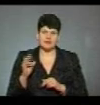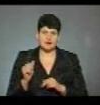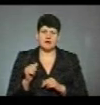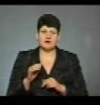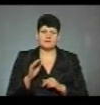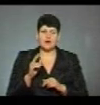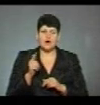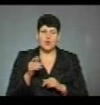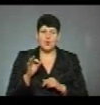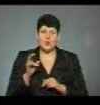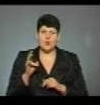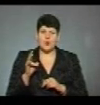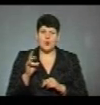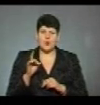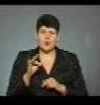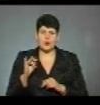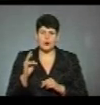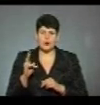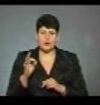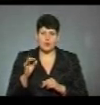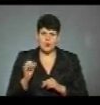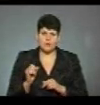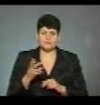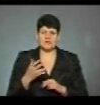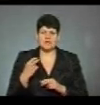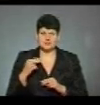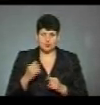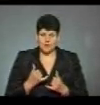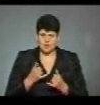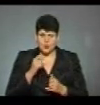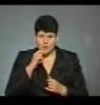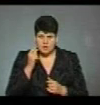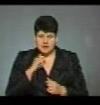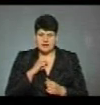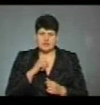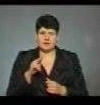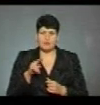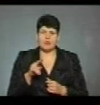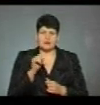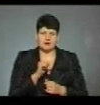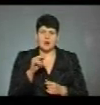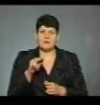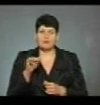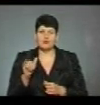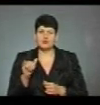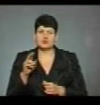Максима Горького – на честь армрестлера, чемпіона України, Європи та світу з рукоборства Андрія